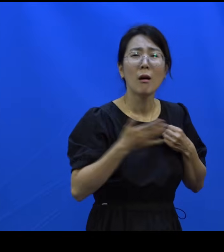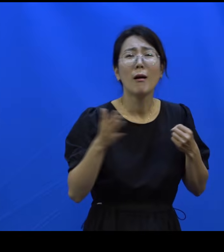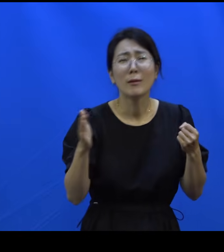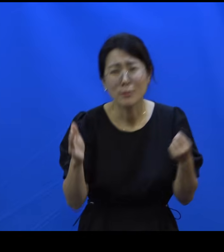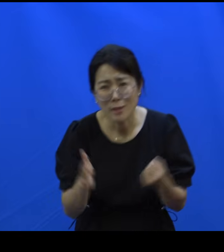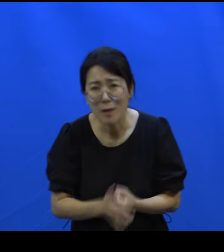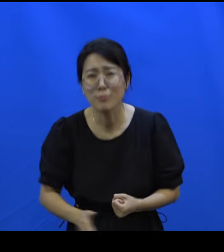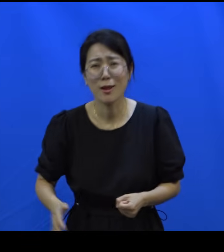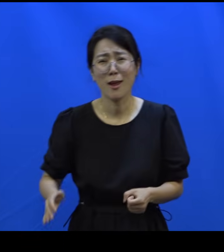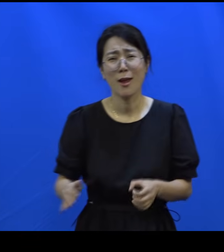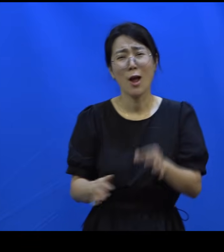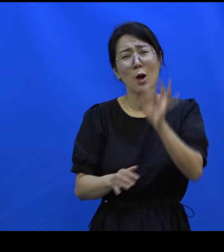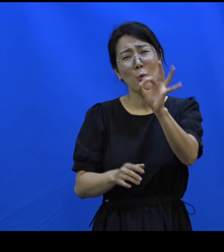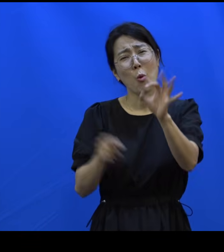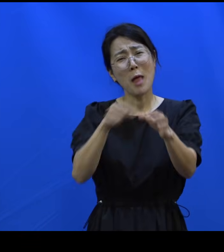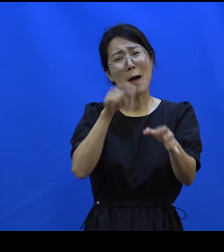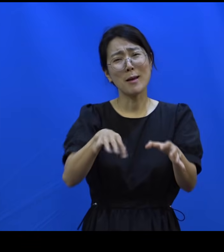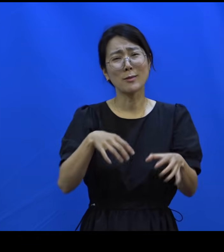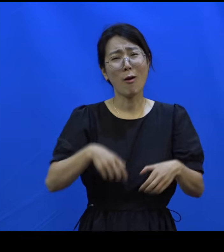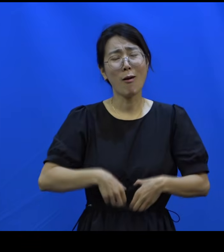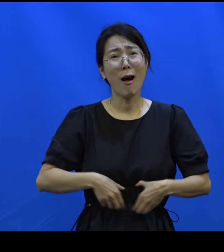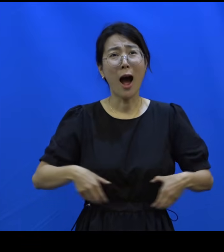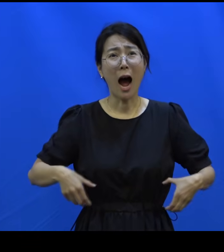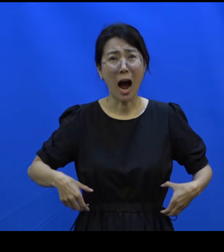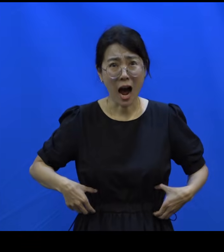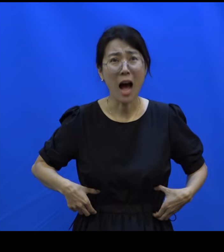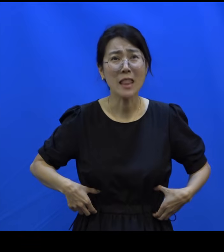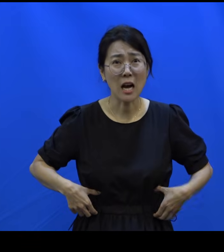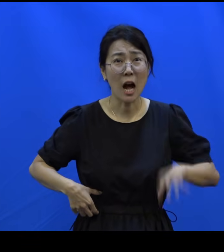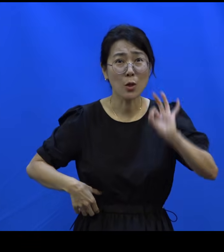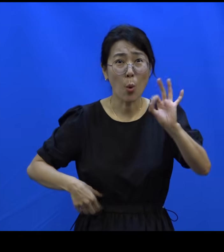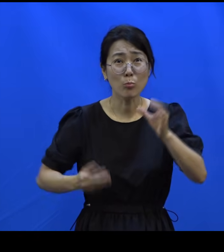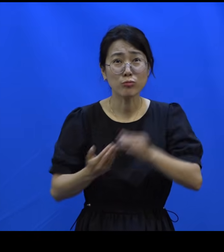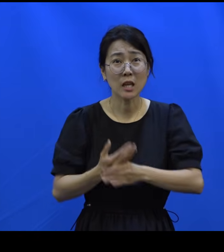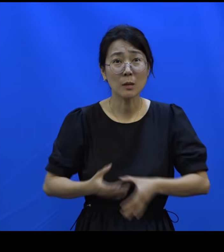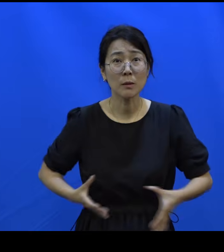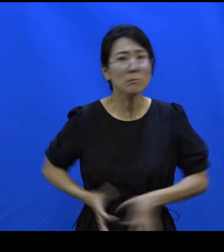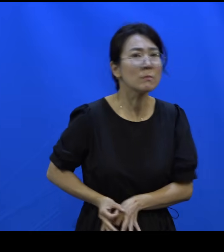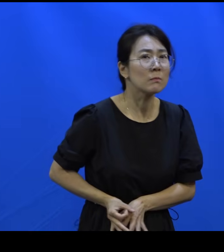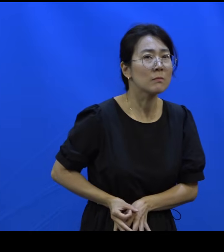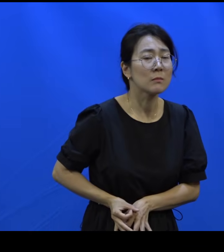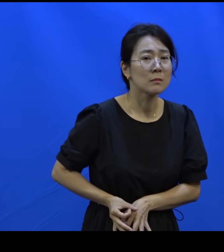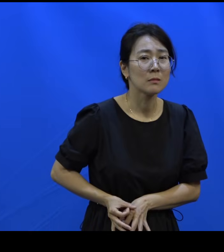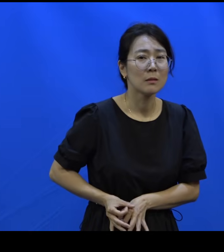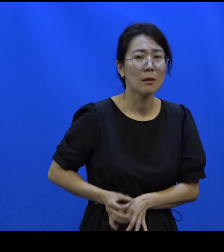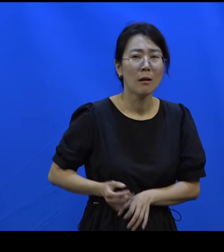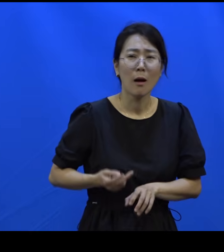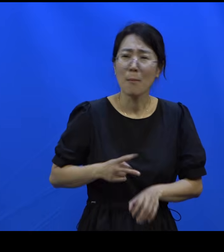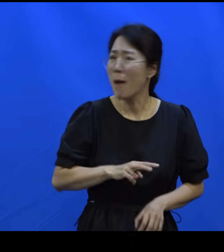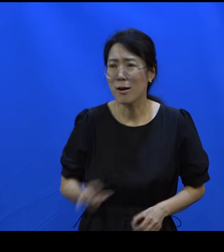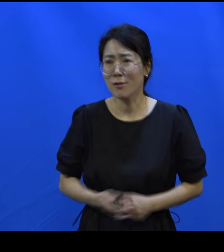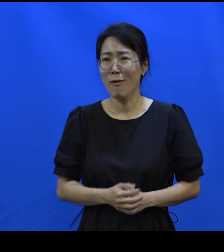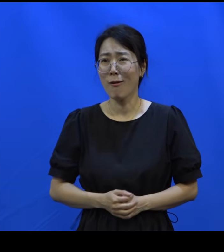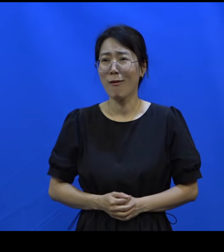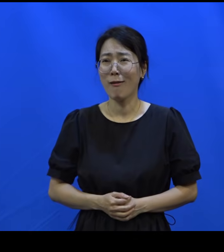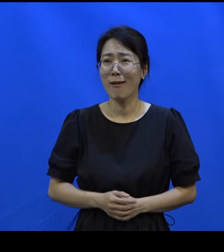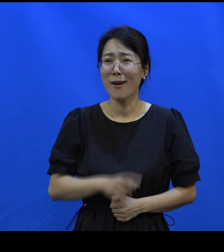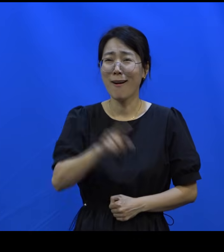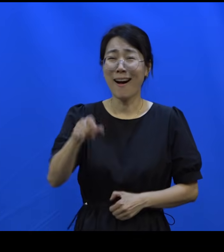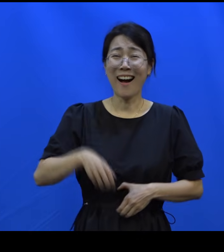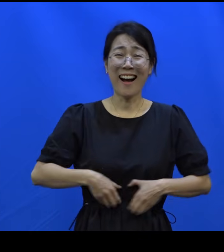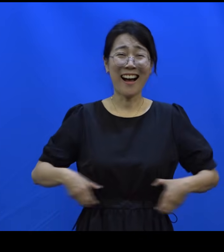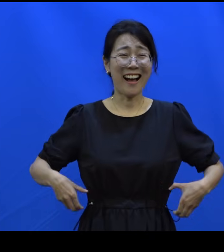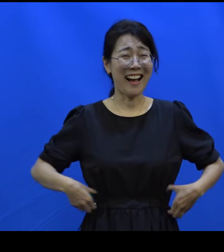있었습니다. 이성을 어떤 때는 잃어버리기도 하고요. 평소에는 선하게 그리고 매우 품이 있어 보이지만 돈 문제가 나오면 얼굴이 색깔이